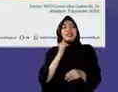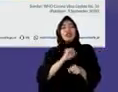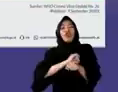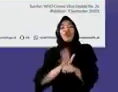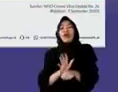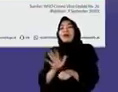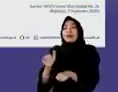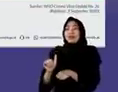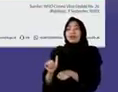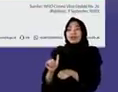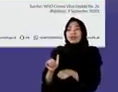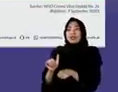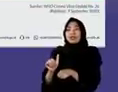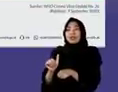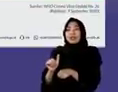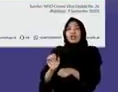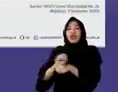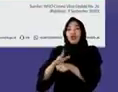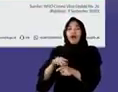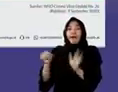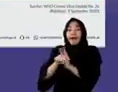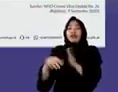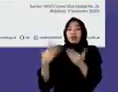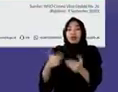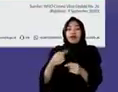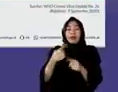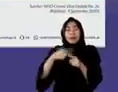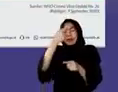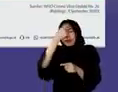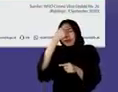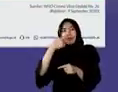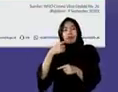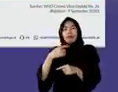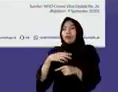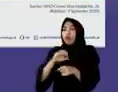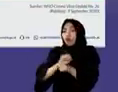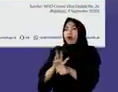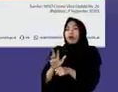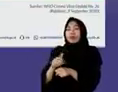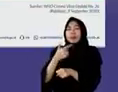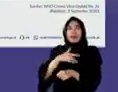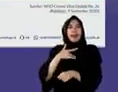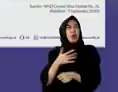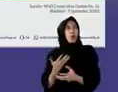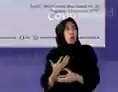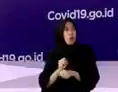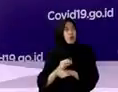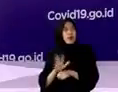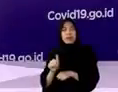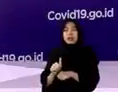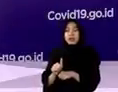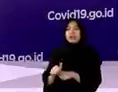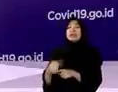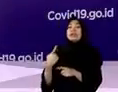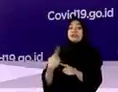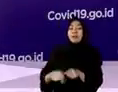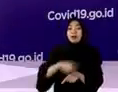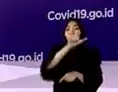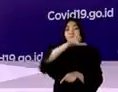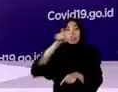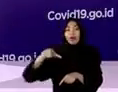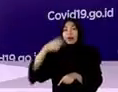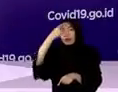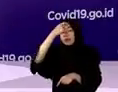berkepanjangan setelah menderita COVID-19. Namun, harap dijadikan catatan bahwa mereka yang menderita long